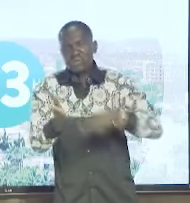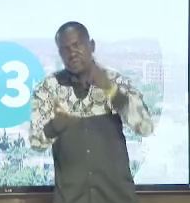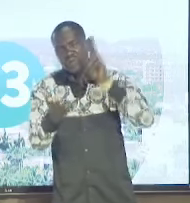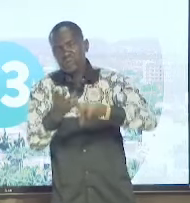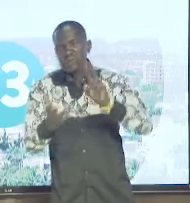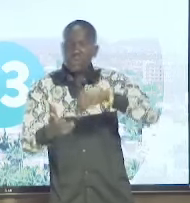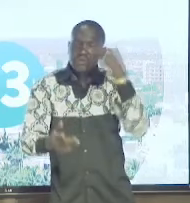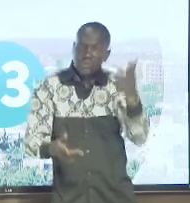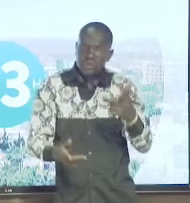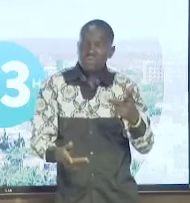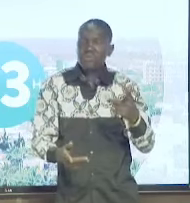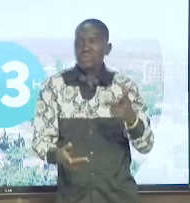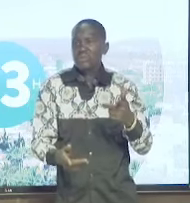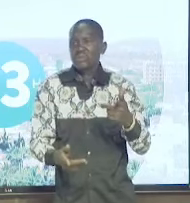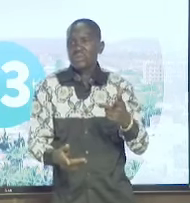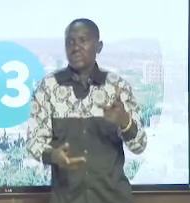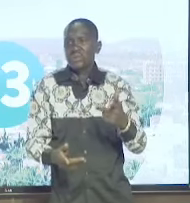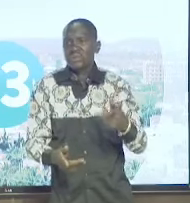cas